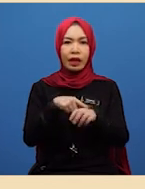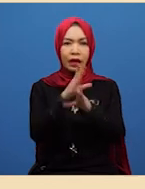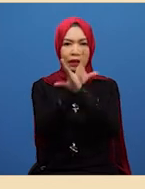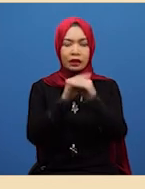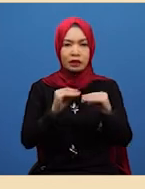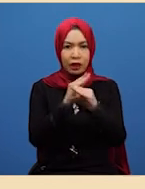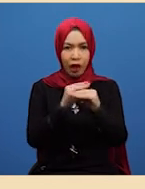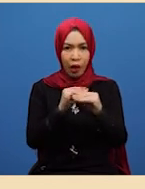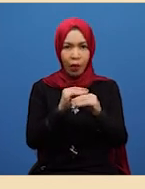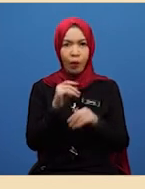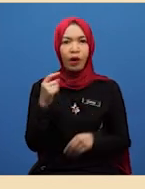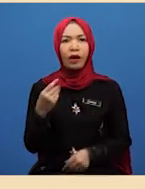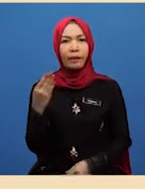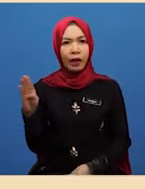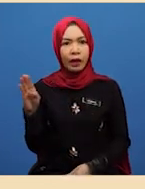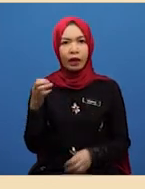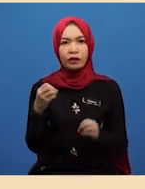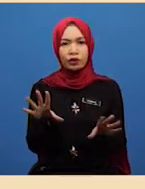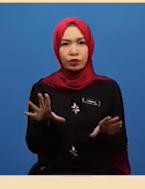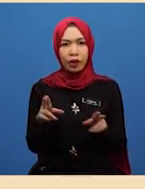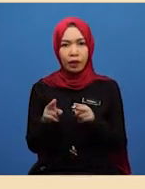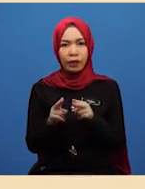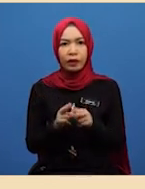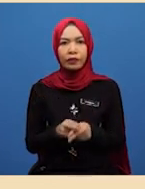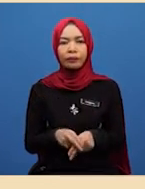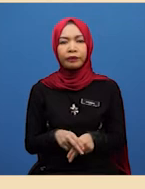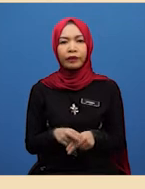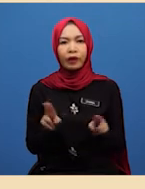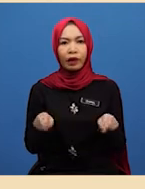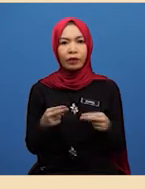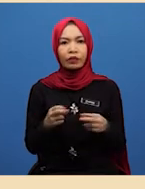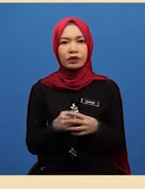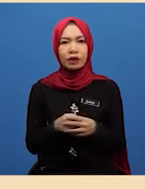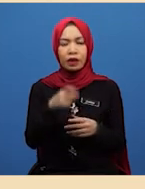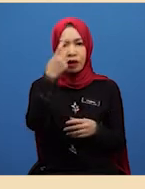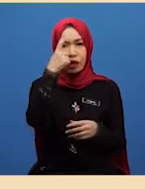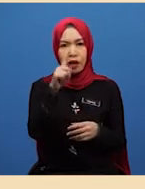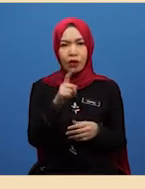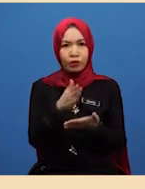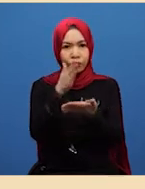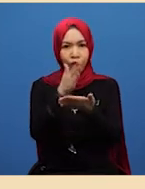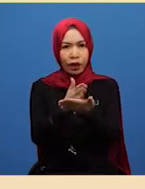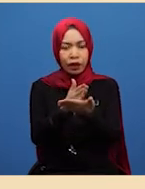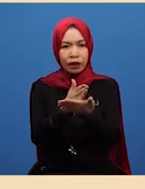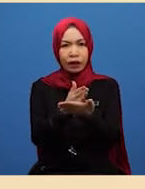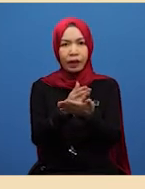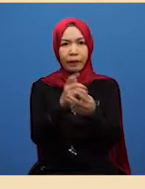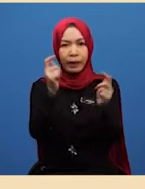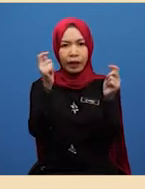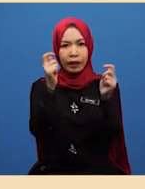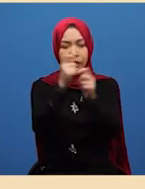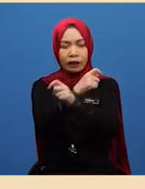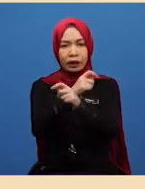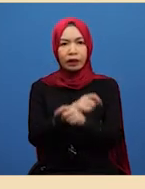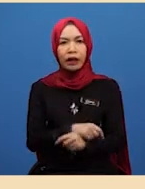berusaha memujuk Datu Patinggi Ali dan pembesar Melayu untuk menghentikan penentangan,